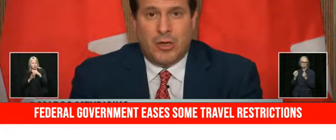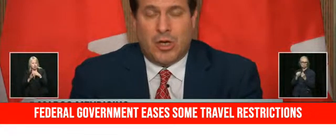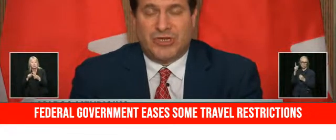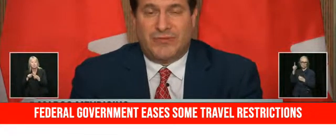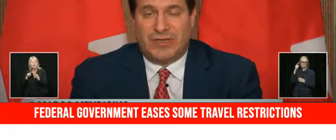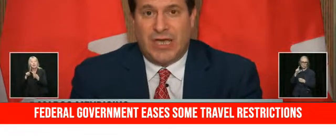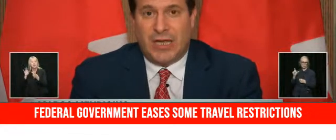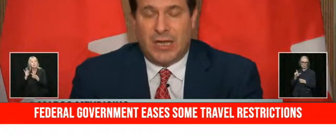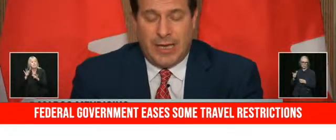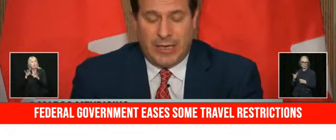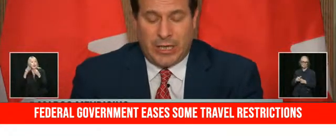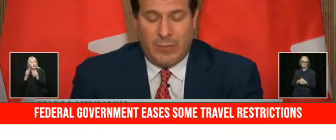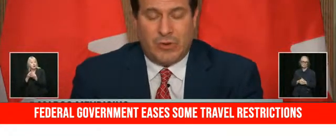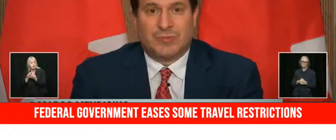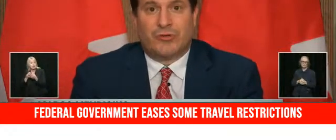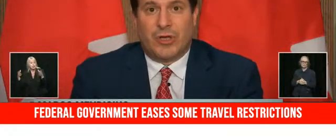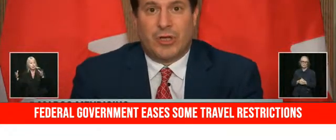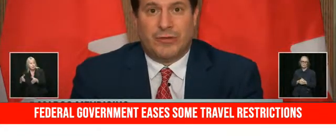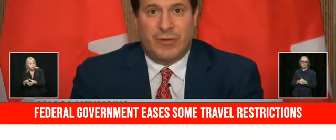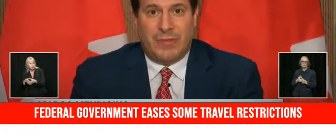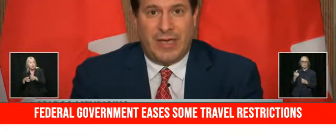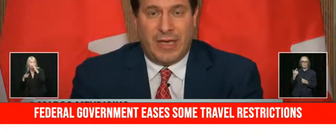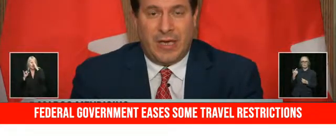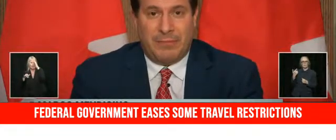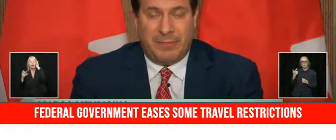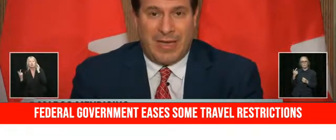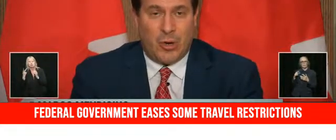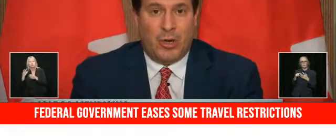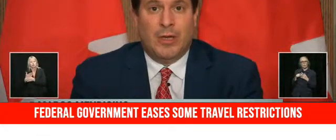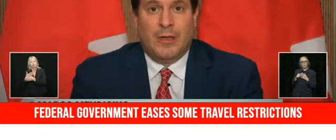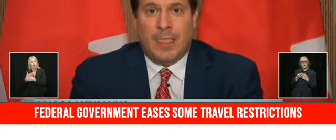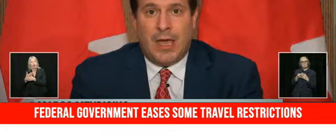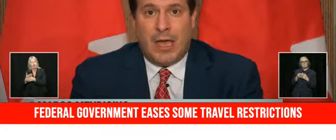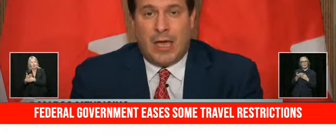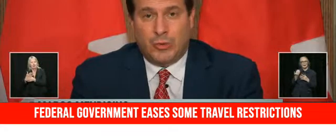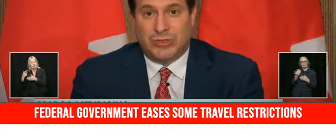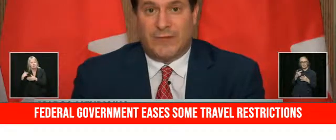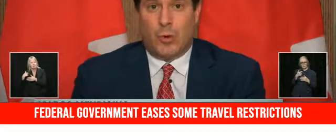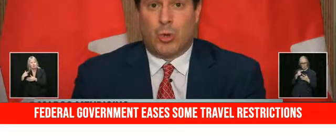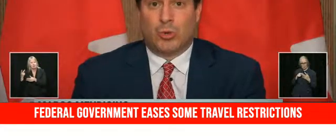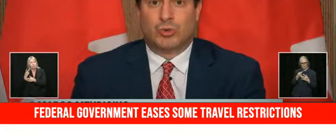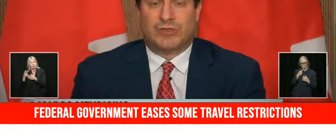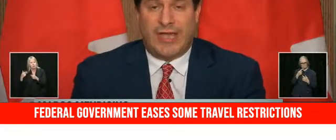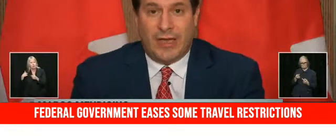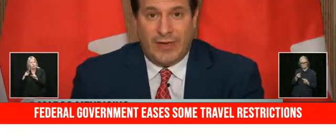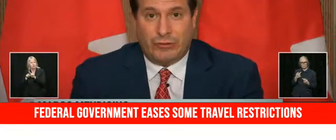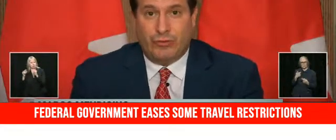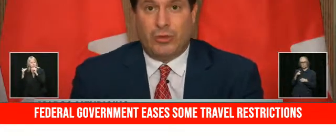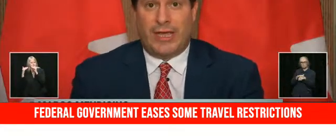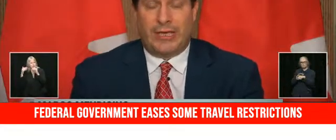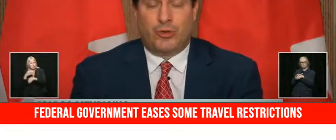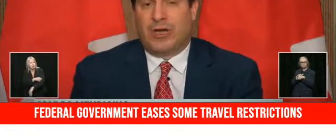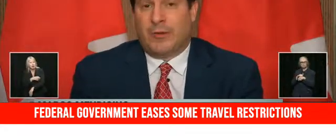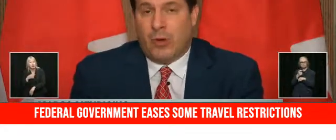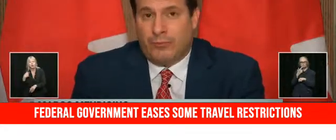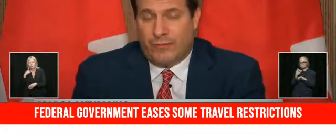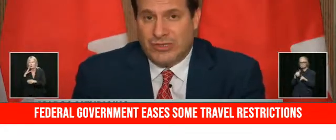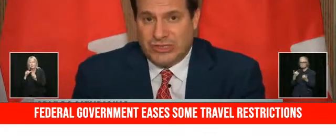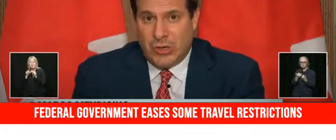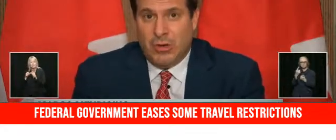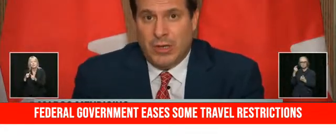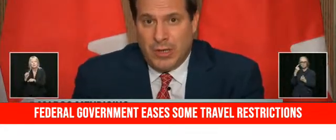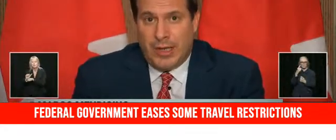Québec. Comme j'avais dit à le commencement de mes paroles, nous avons consulté avec tous les